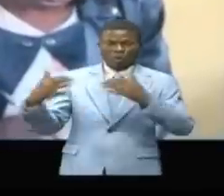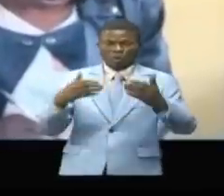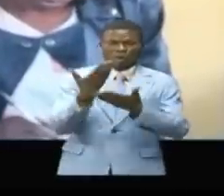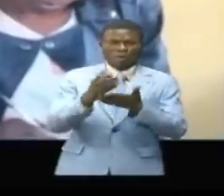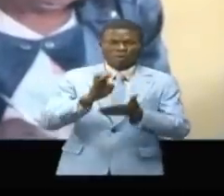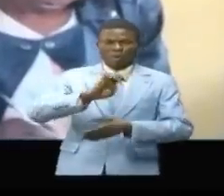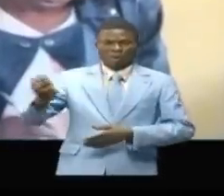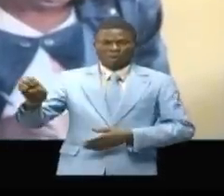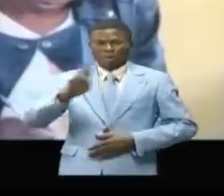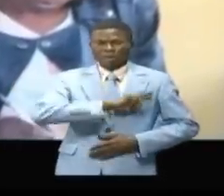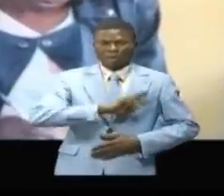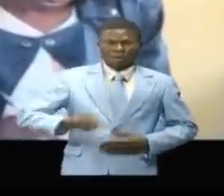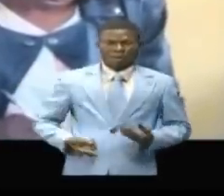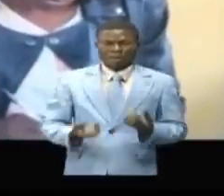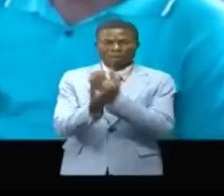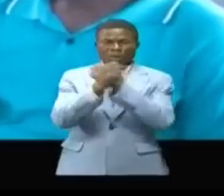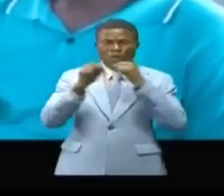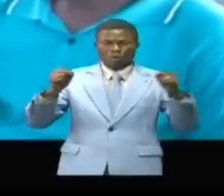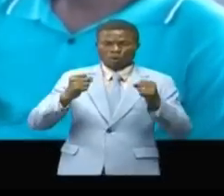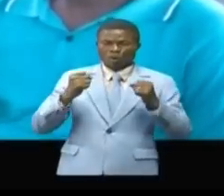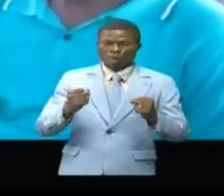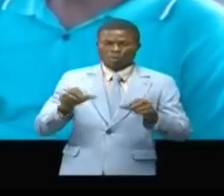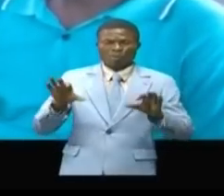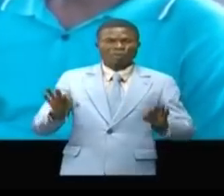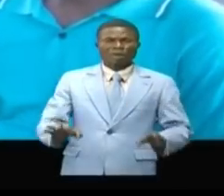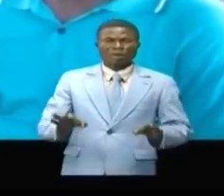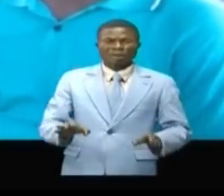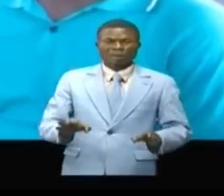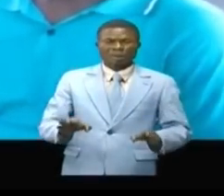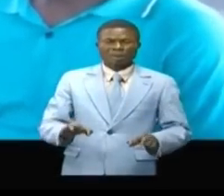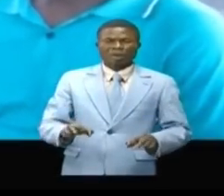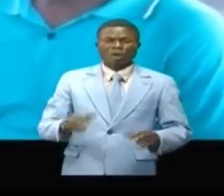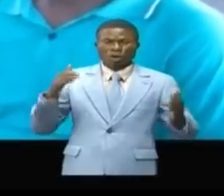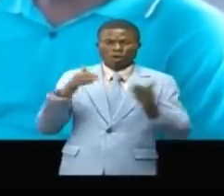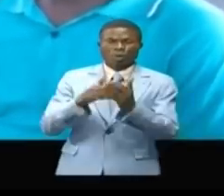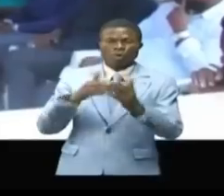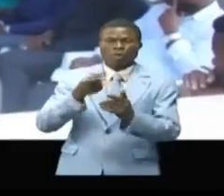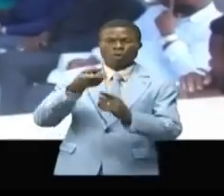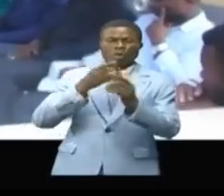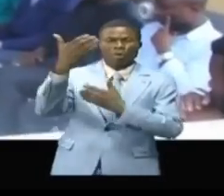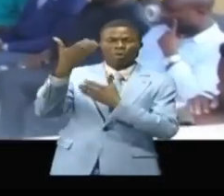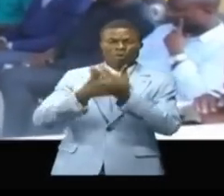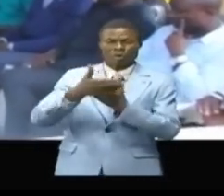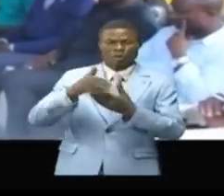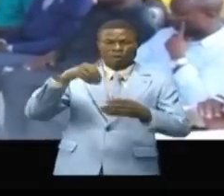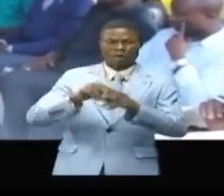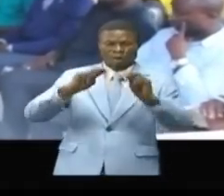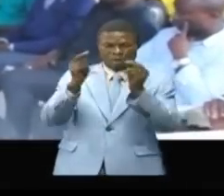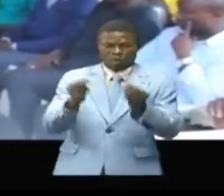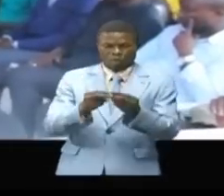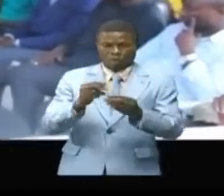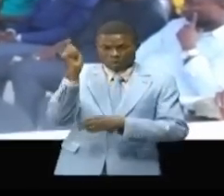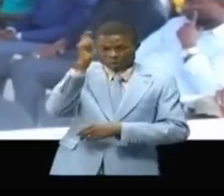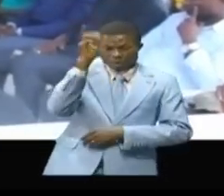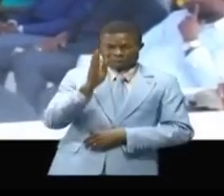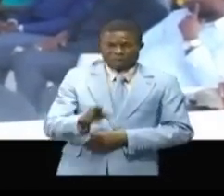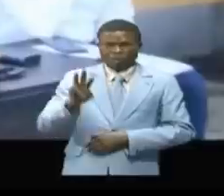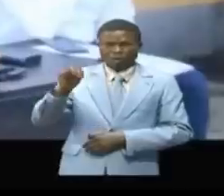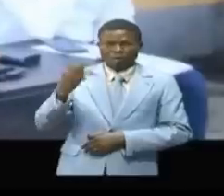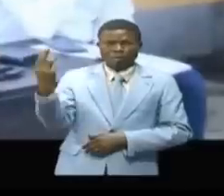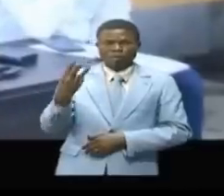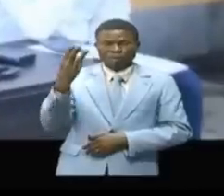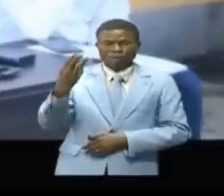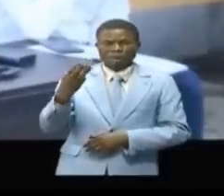la République pour sauvegarder l'intégrité territoriale face à l'agression du Rwanda à travers le M23. Une réunion d'urgence a